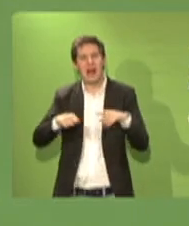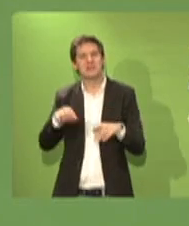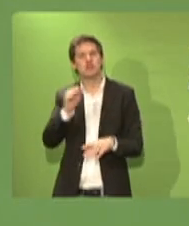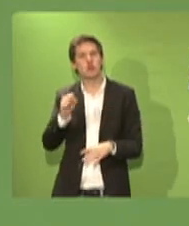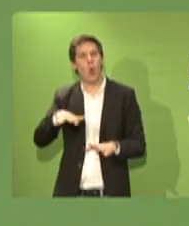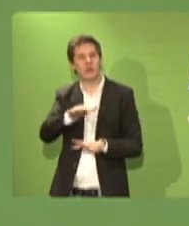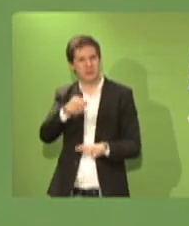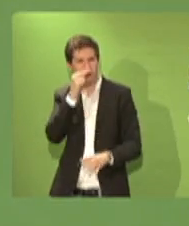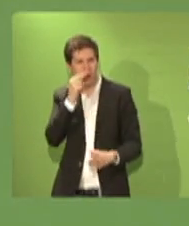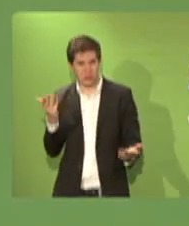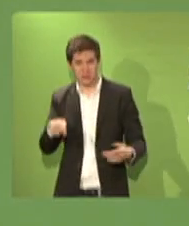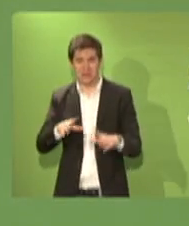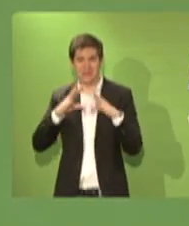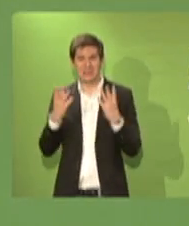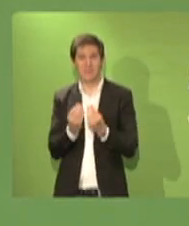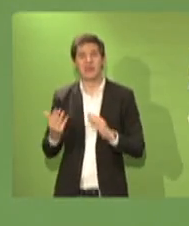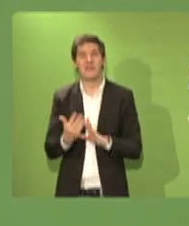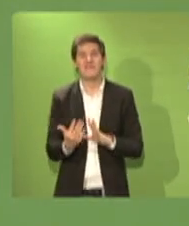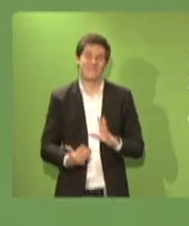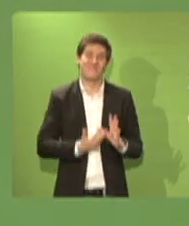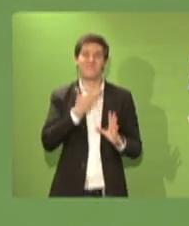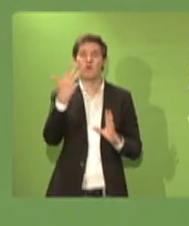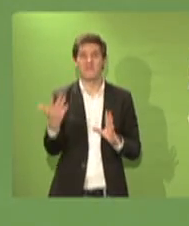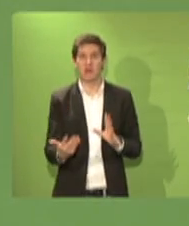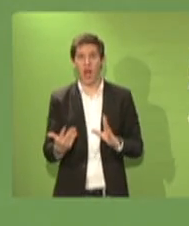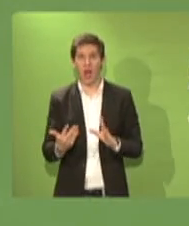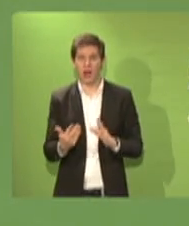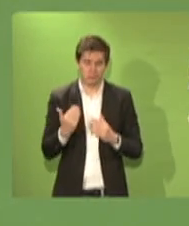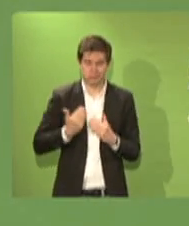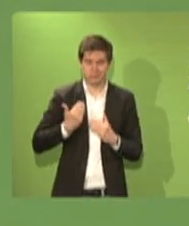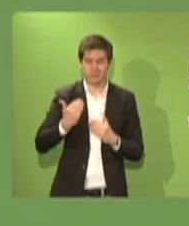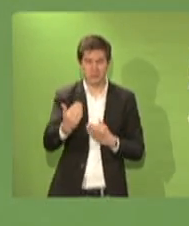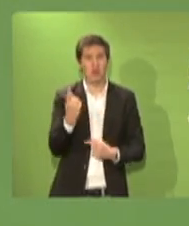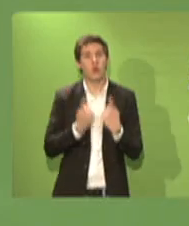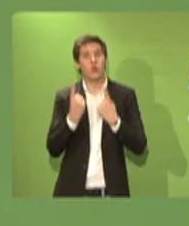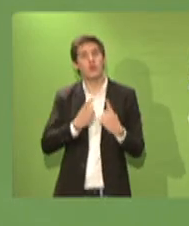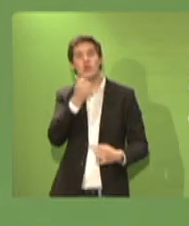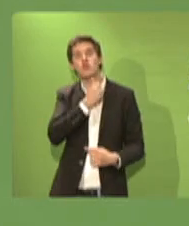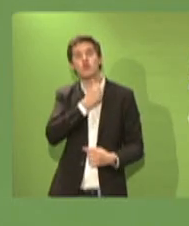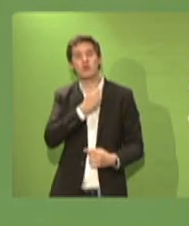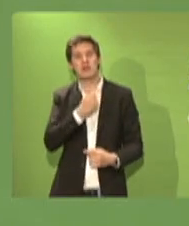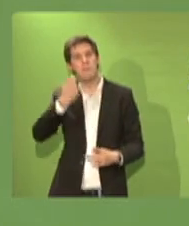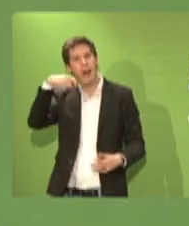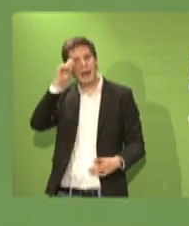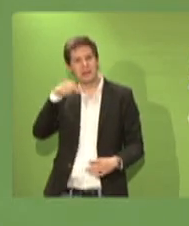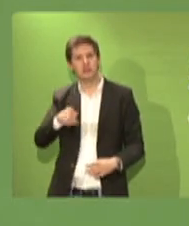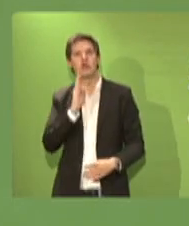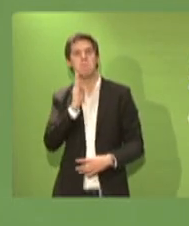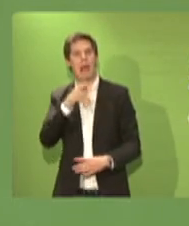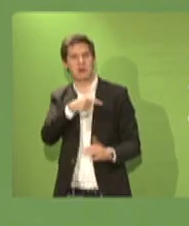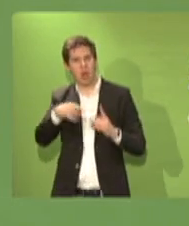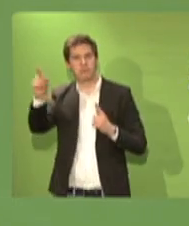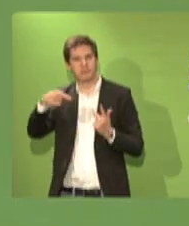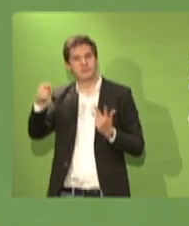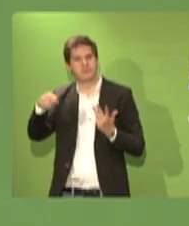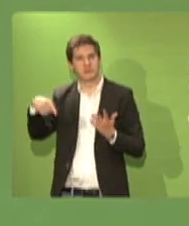Kreisverband Soest hat 5 Jahre in Folge die Sprecherinnen und Sprecher der Grünen Jugend Berlin gestellt. Und darauf sind wir